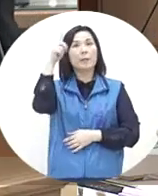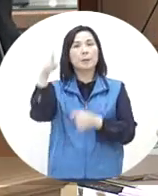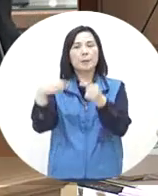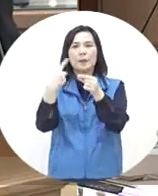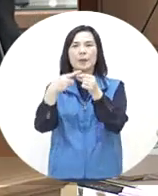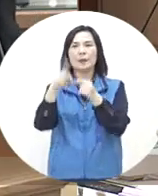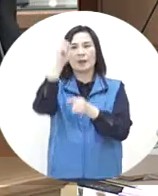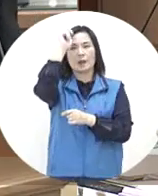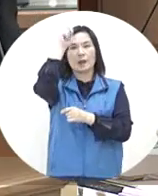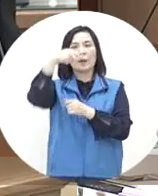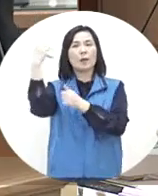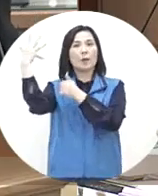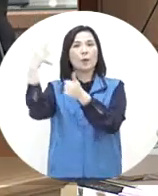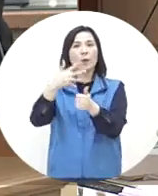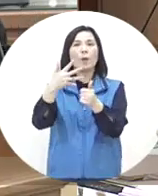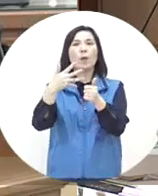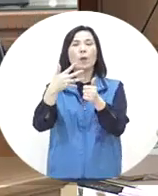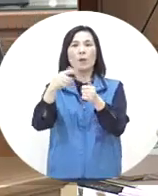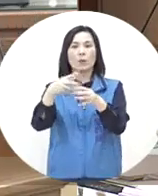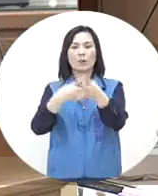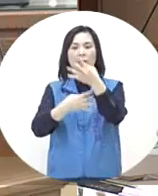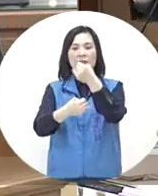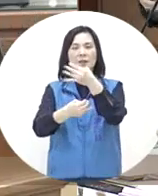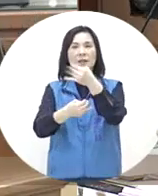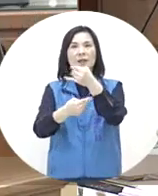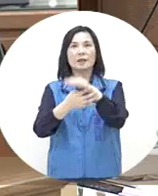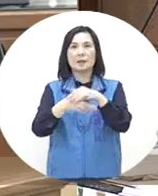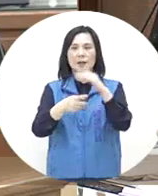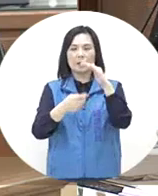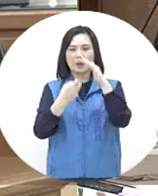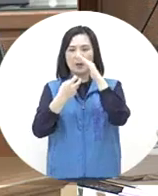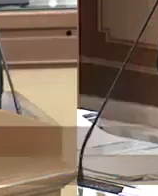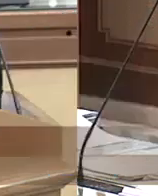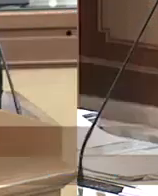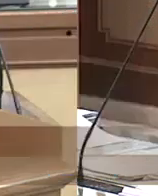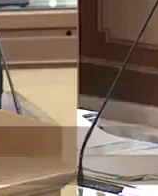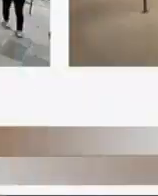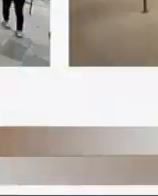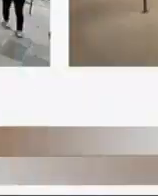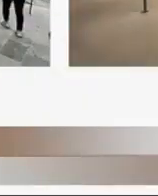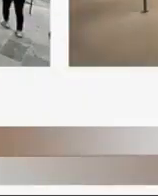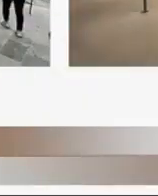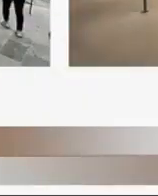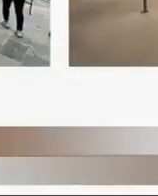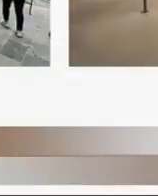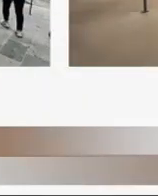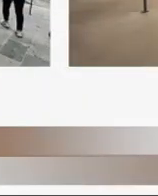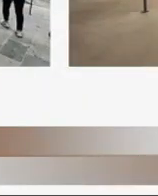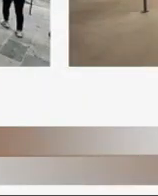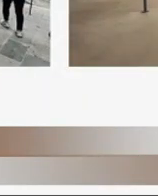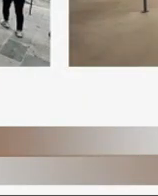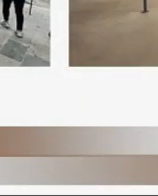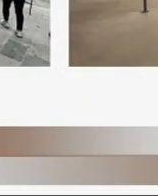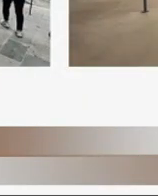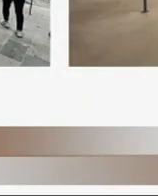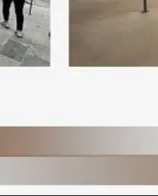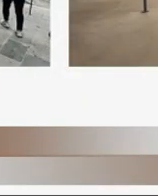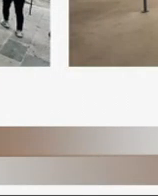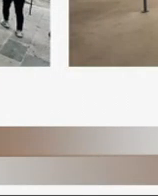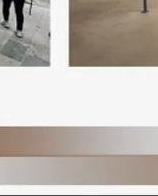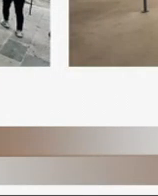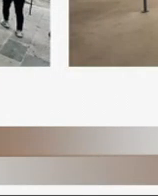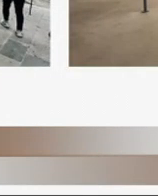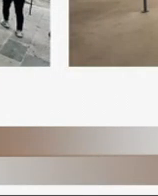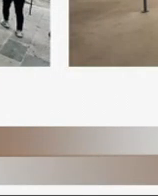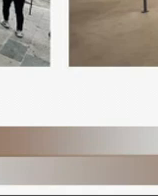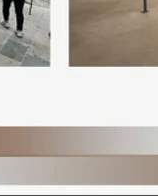该去瑞穗配水池来，迄内部去看看。 我有一个可以看嘛。 这内部吼，即马经历个变安呢，它未来是一个非常